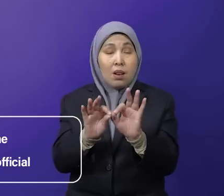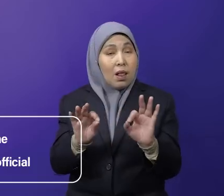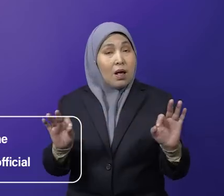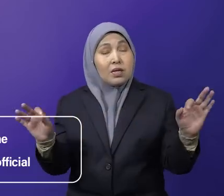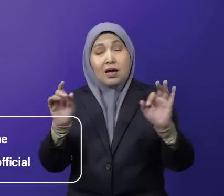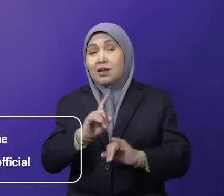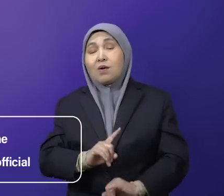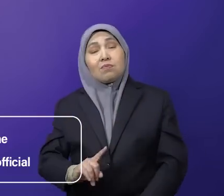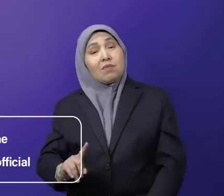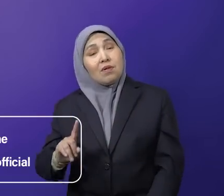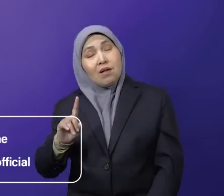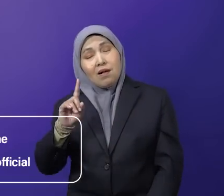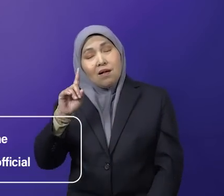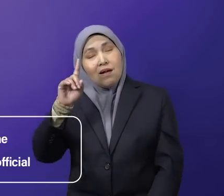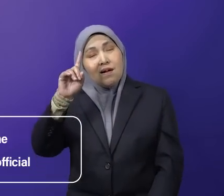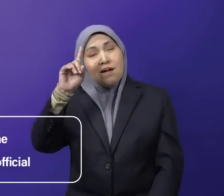Sadaqallahul